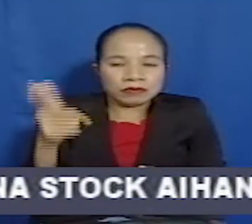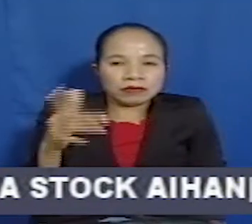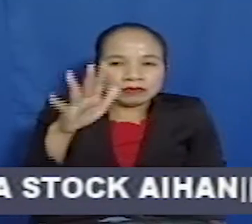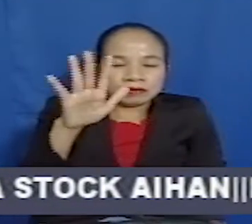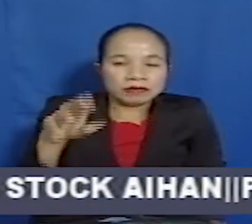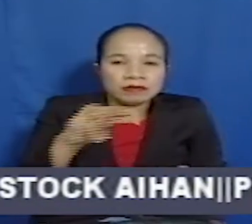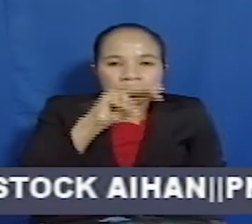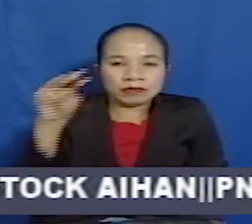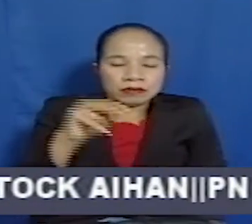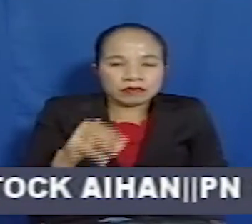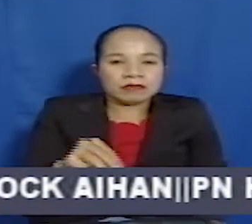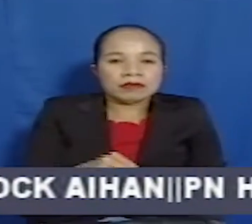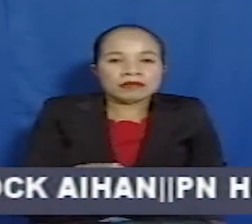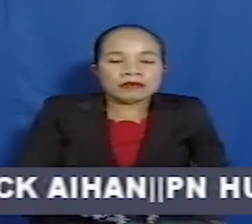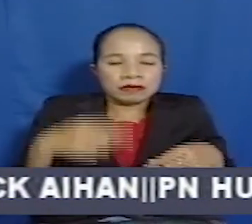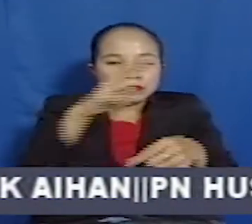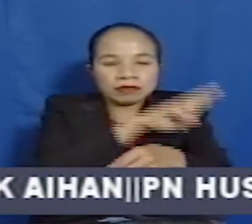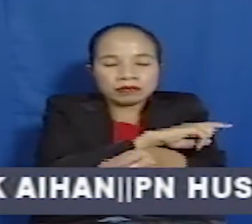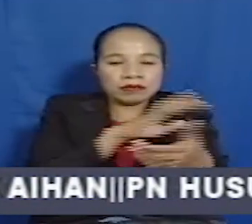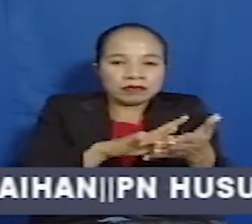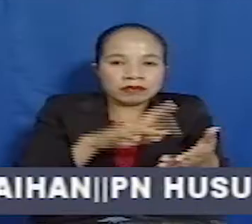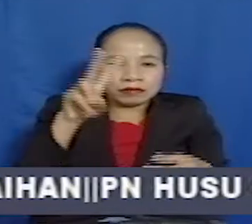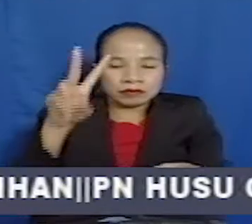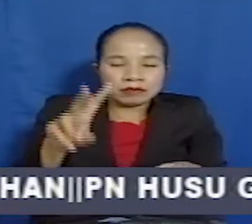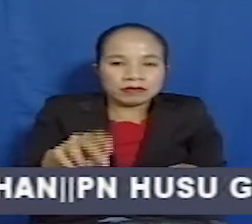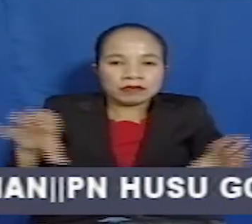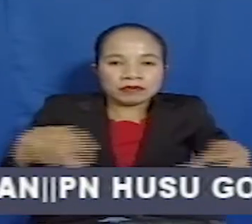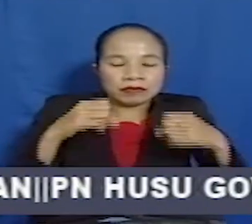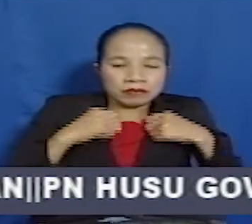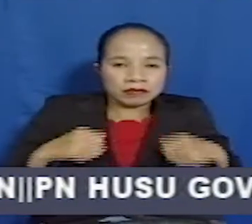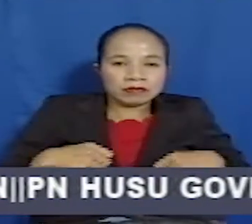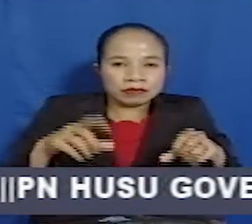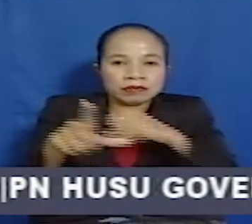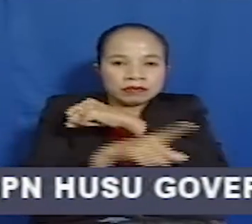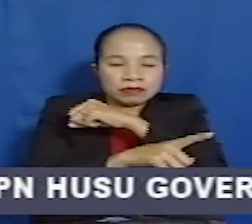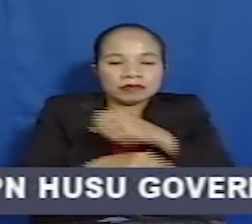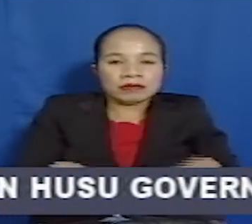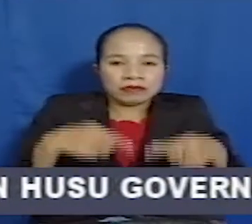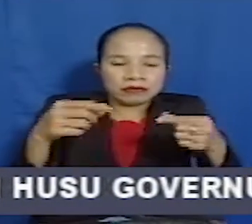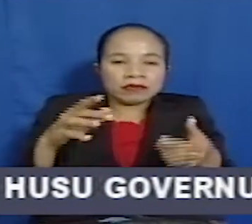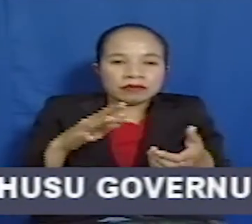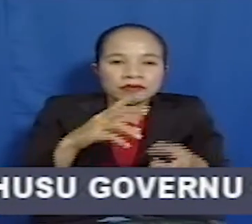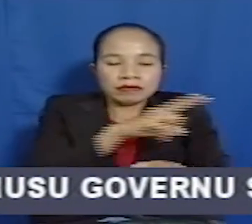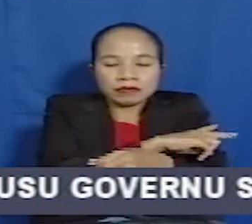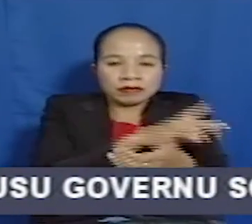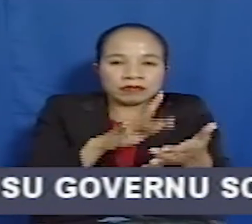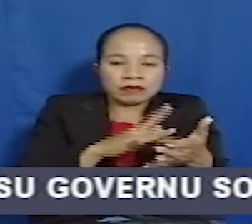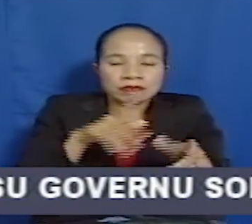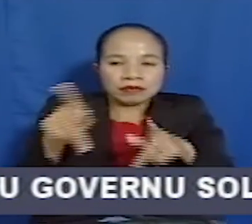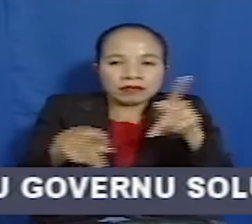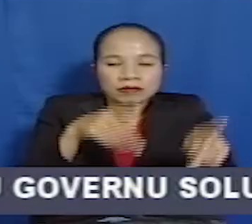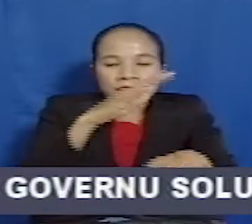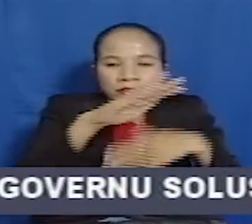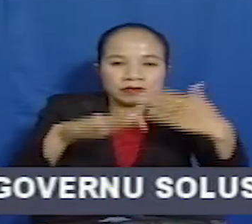no segunda feira ne, lansa tan segunda dose. Alainya ne, servisu saudi likisa amos lansa vasina primeira dose ba komunidade